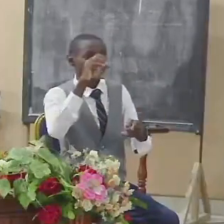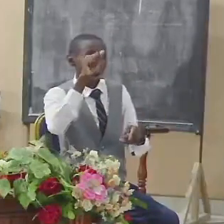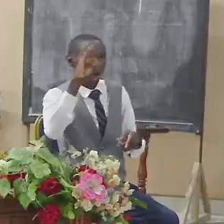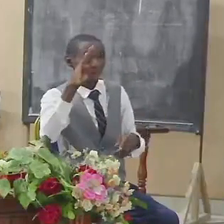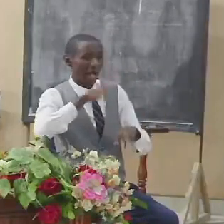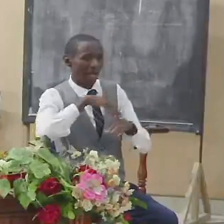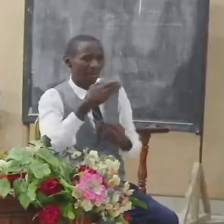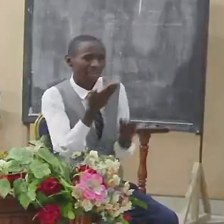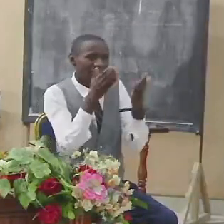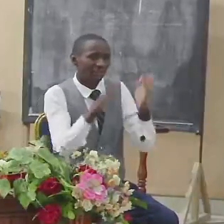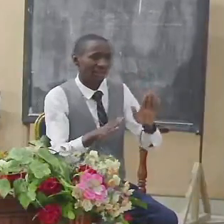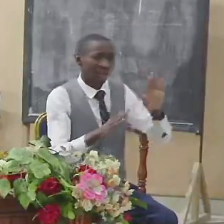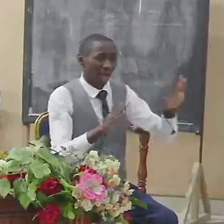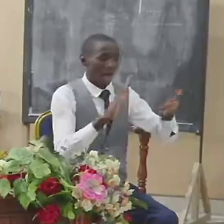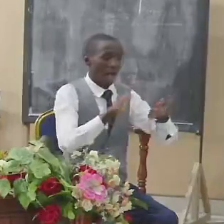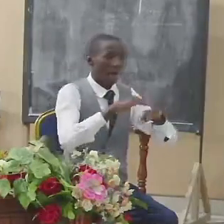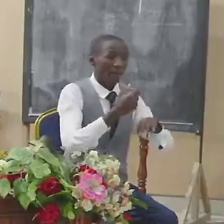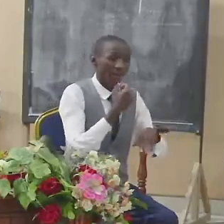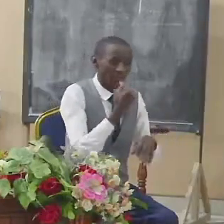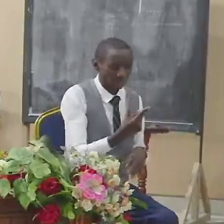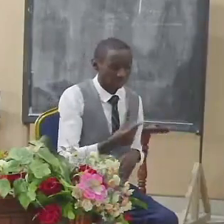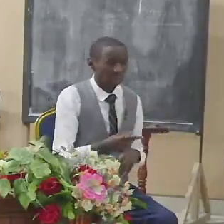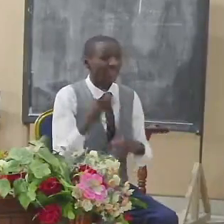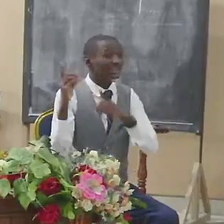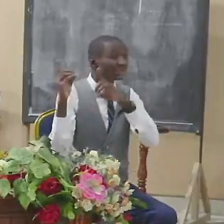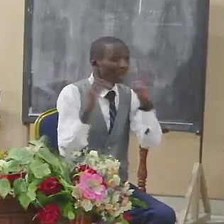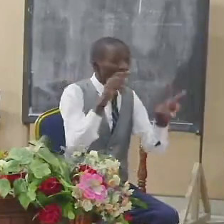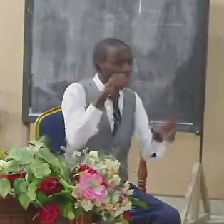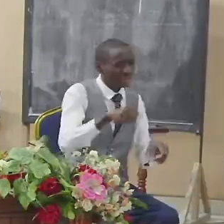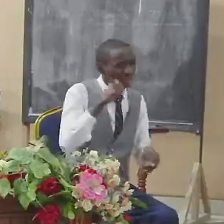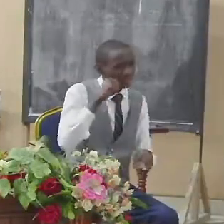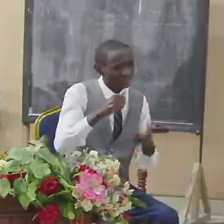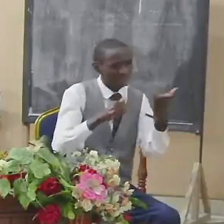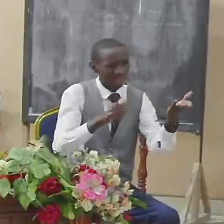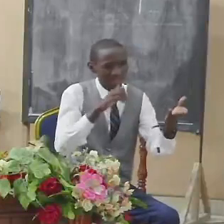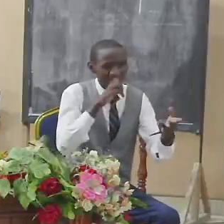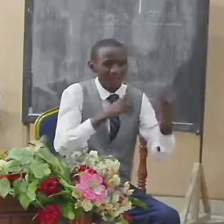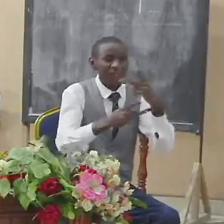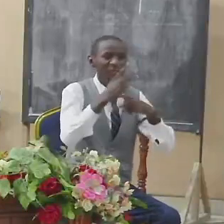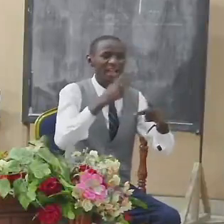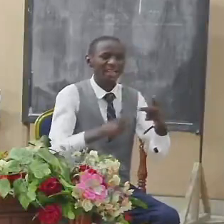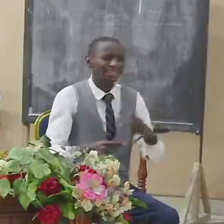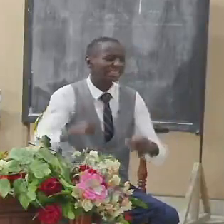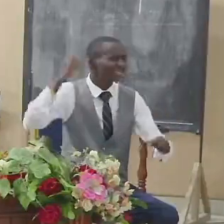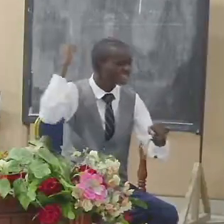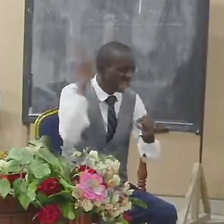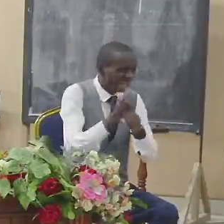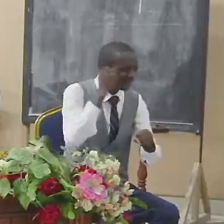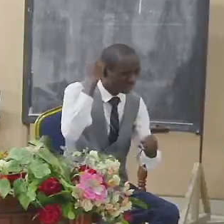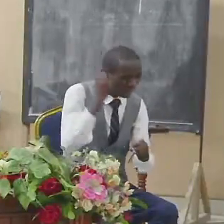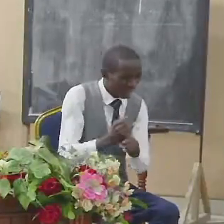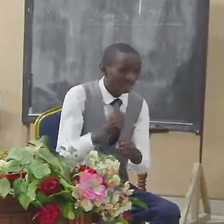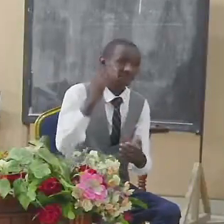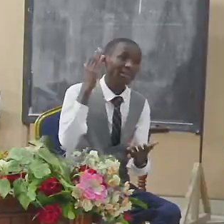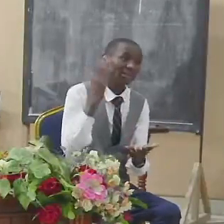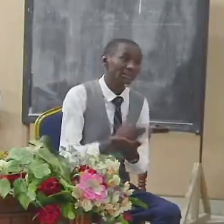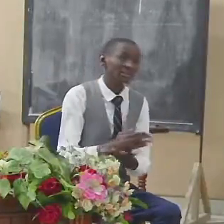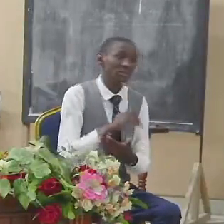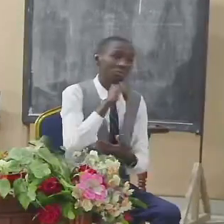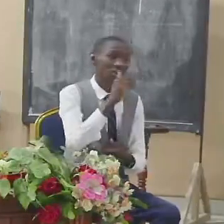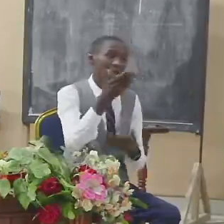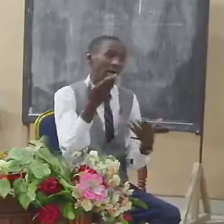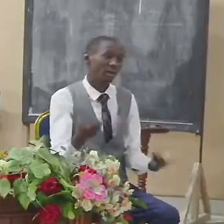watumishi wakasema, depuis qu'elle est arrivée, tokea alifika, elle ne cesse de travailler, iko tu natumika,